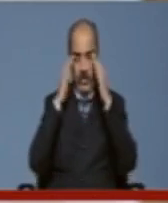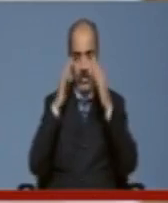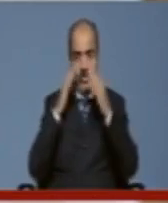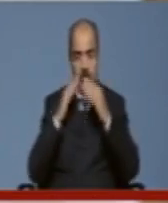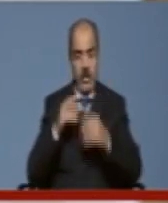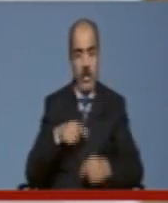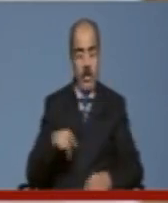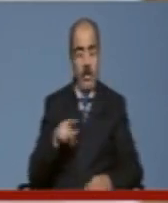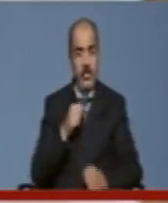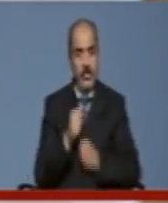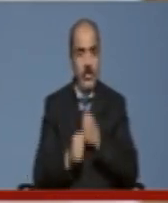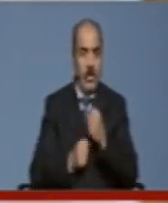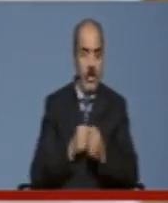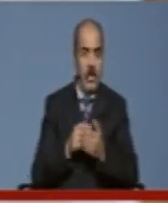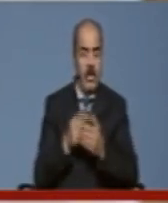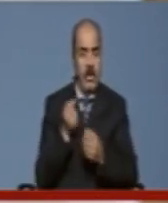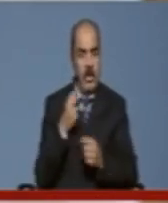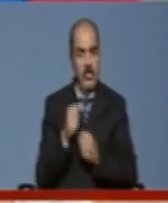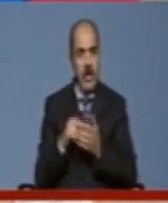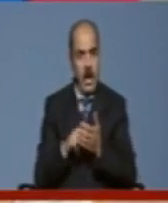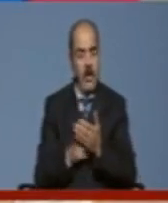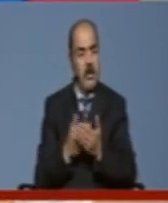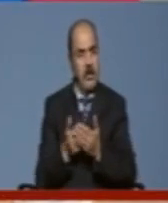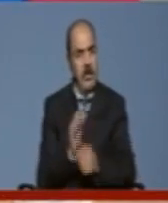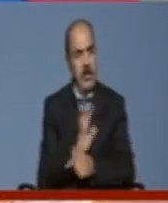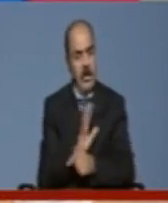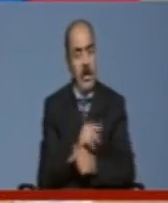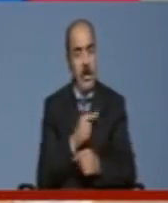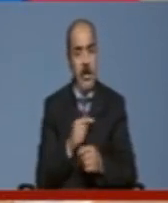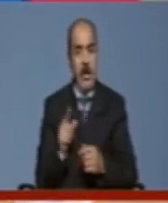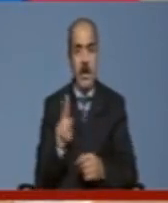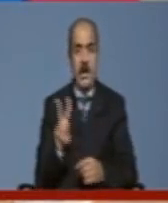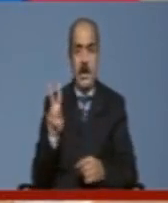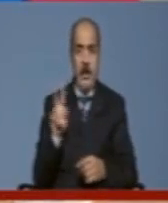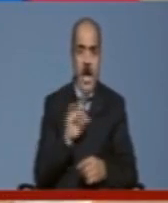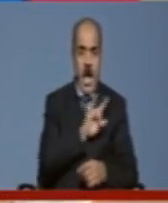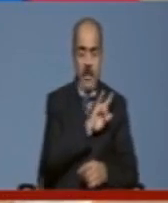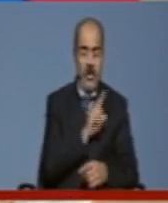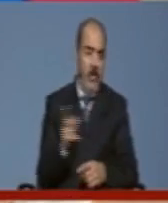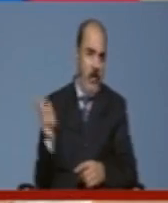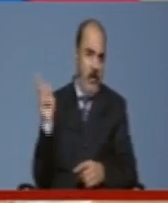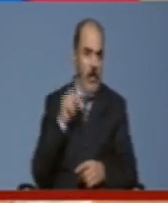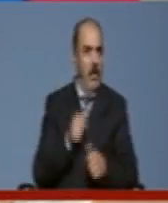على الجهود التي تبذلونها منذ 7 أكتوبر الماضي لهذا